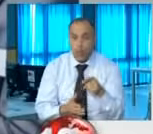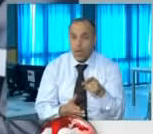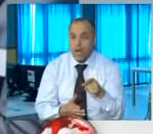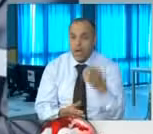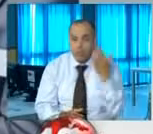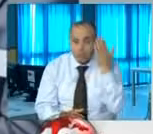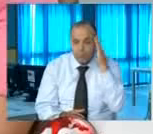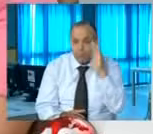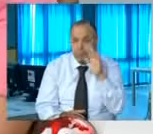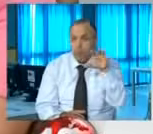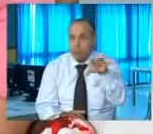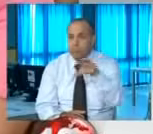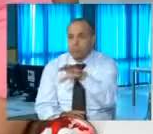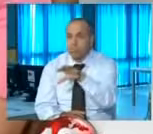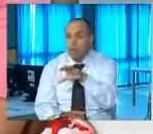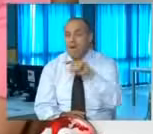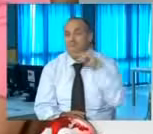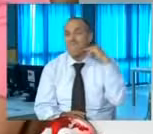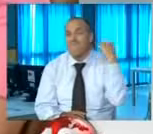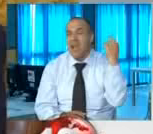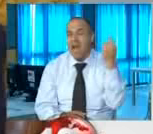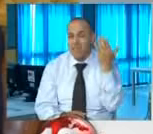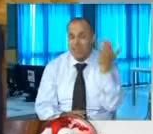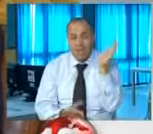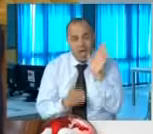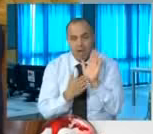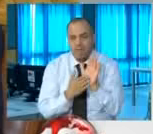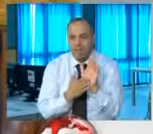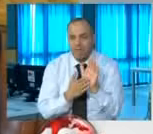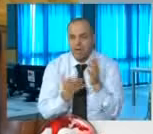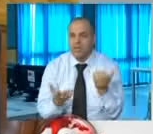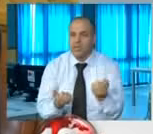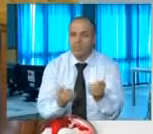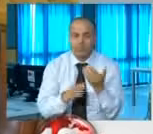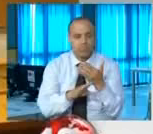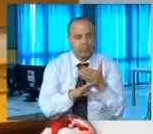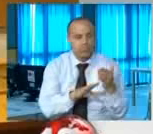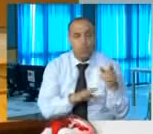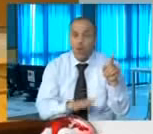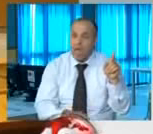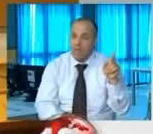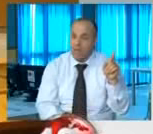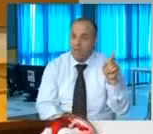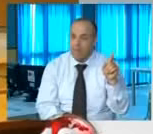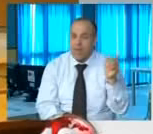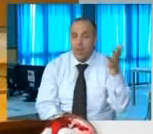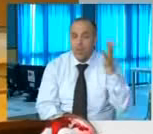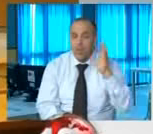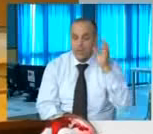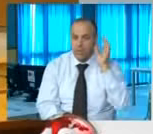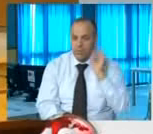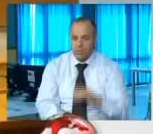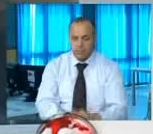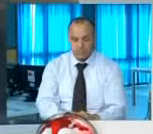يعرف بالمواقع المصنفة عالميا وينهض ببقية ملامح التراث